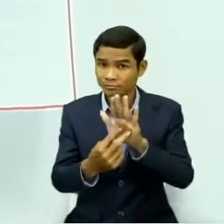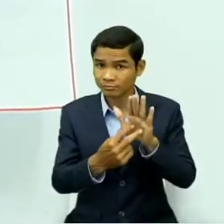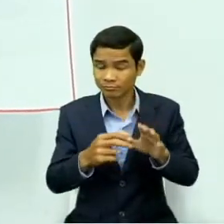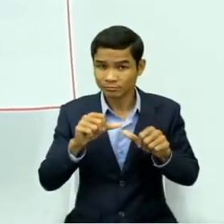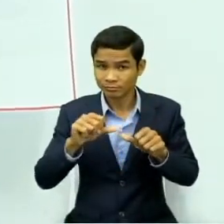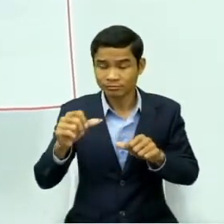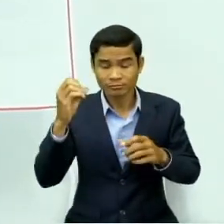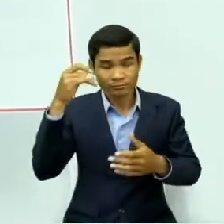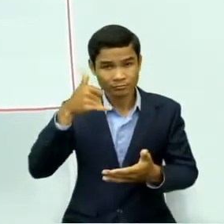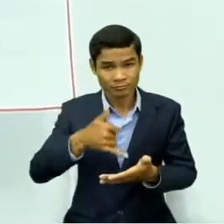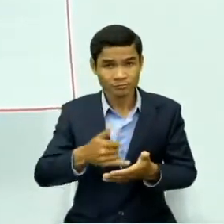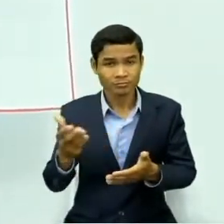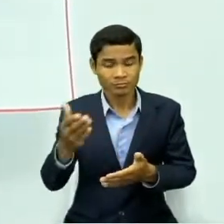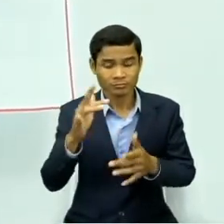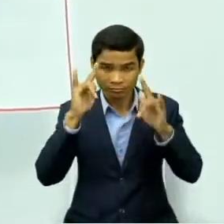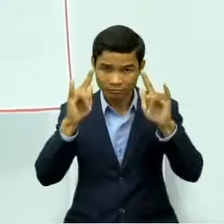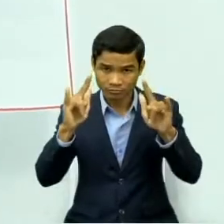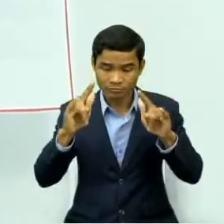mình tỏ tiết.